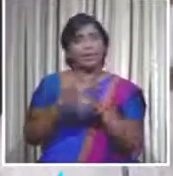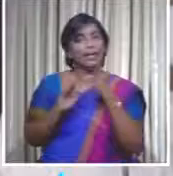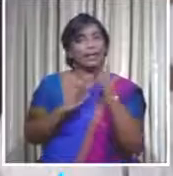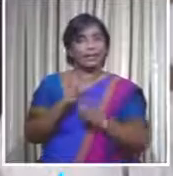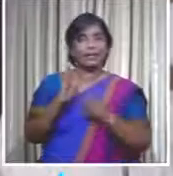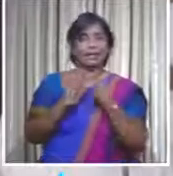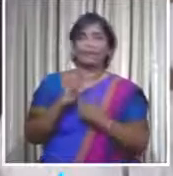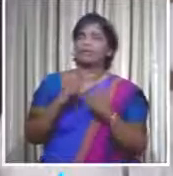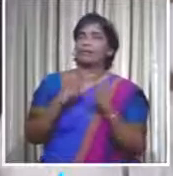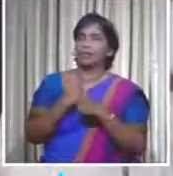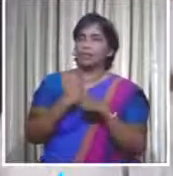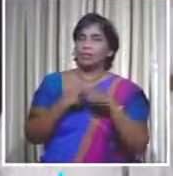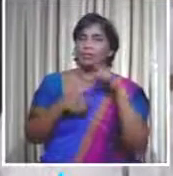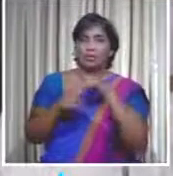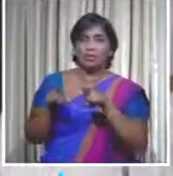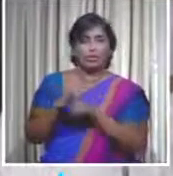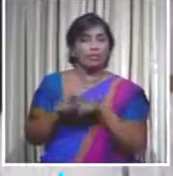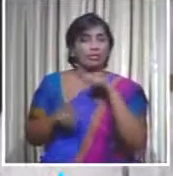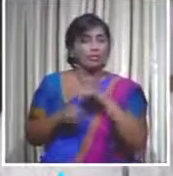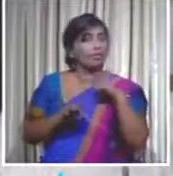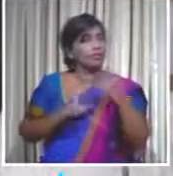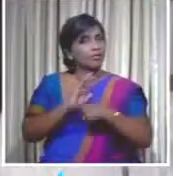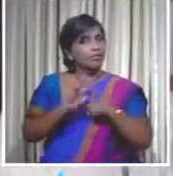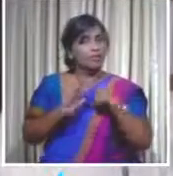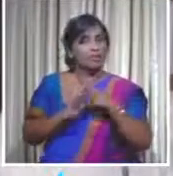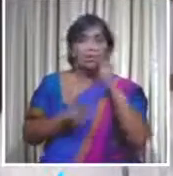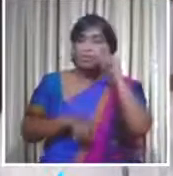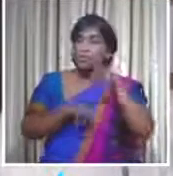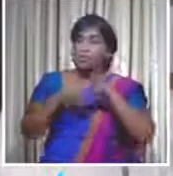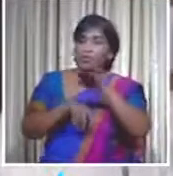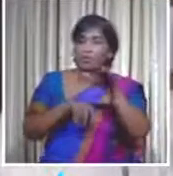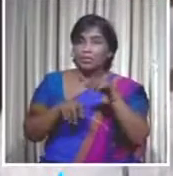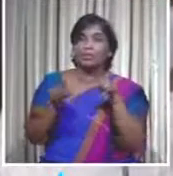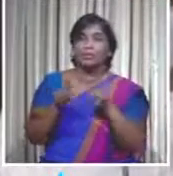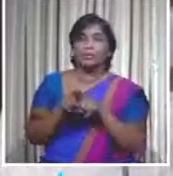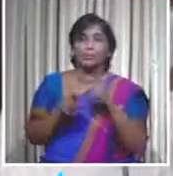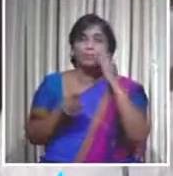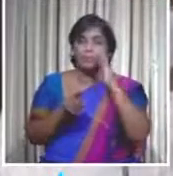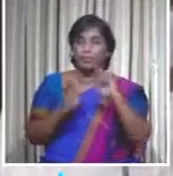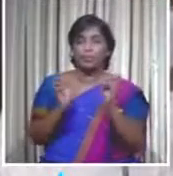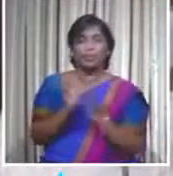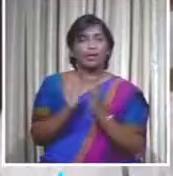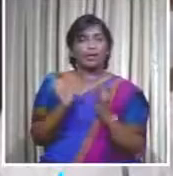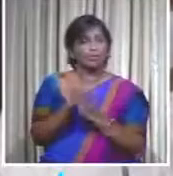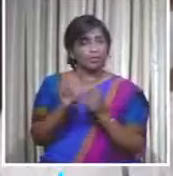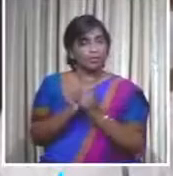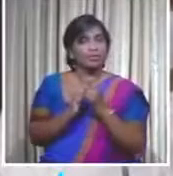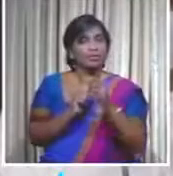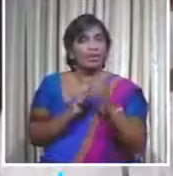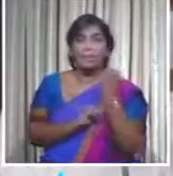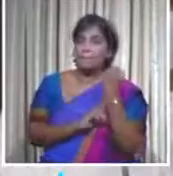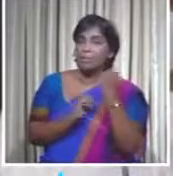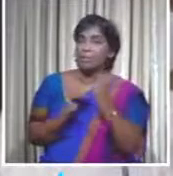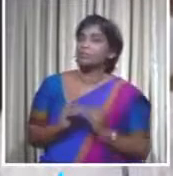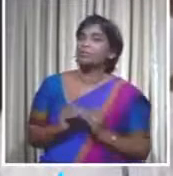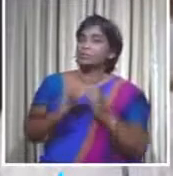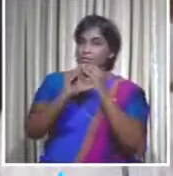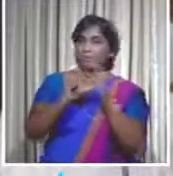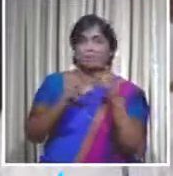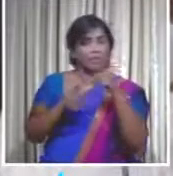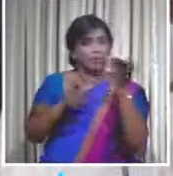රීති ගිනල්ලා ඒවා මේ රටේ මහජනතාව වෙනුවෙන් ස්වාධීනව වැඩ කිරීමේ ඒ බලය ගොඩනගන එක